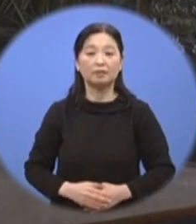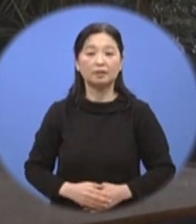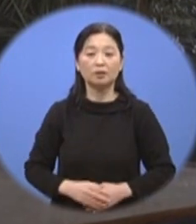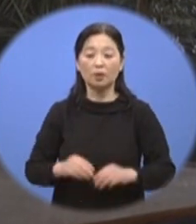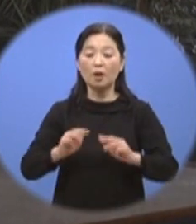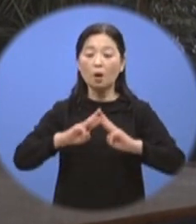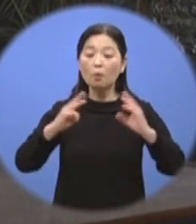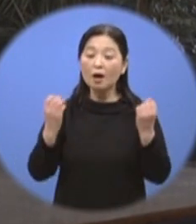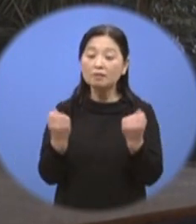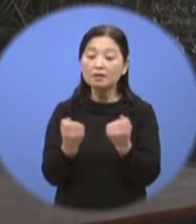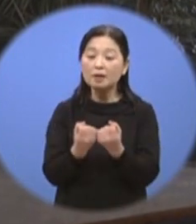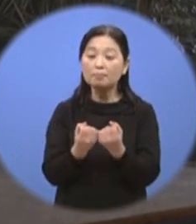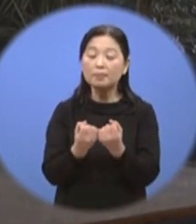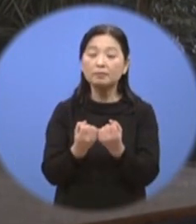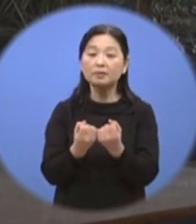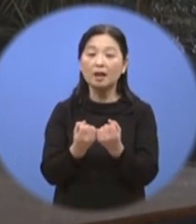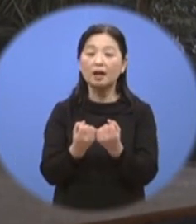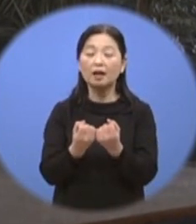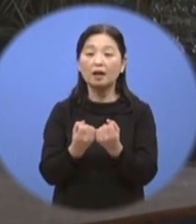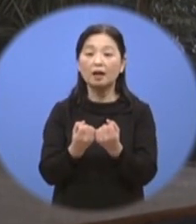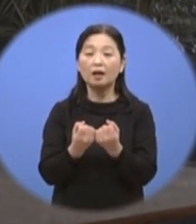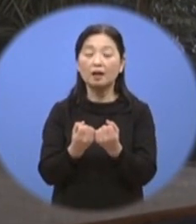ショップ的なところが